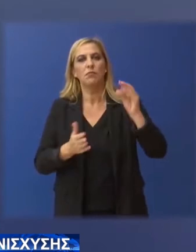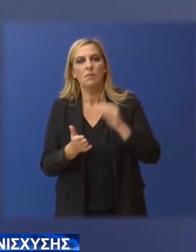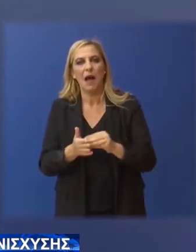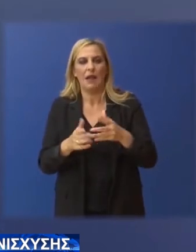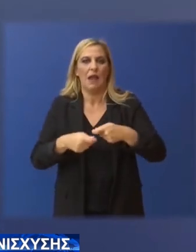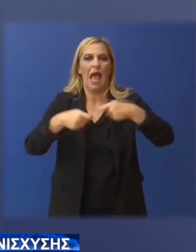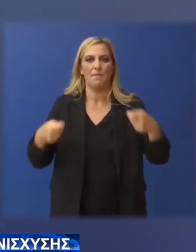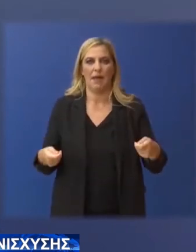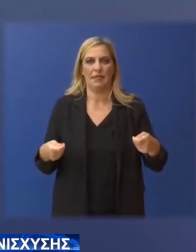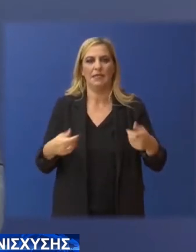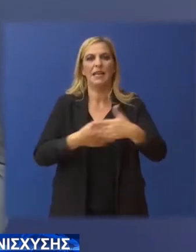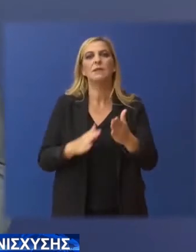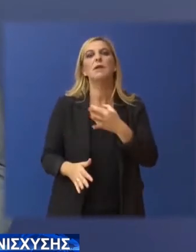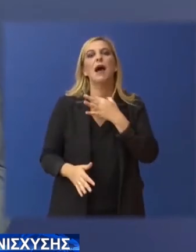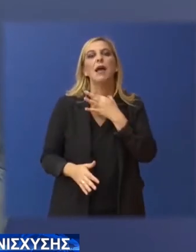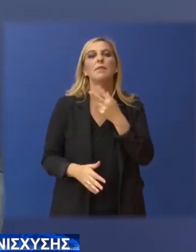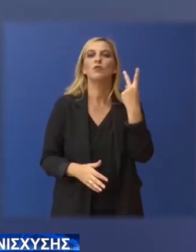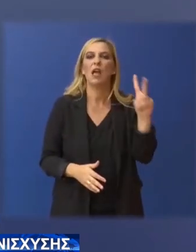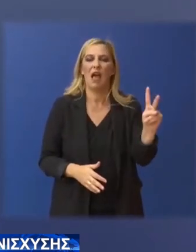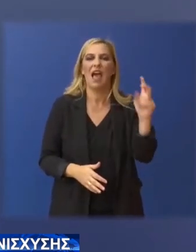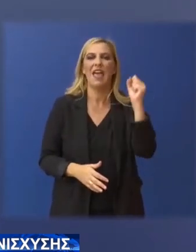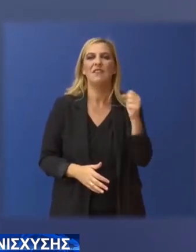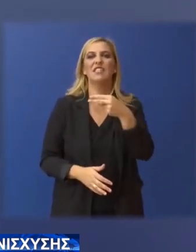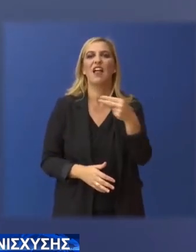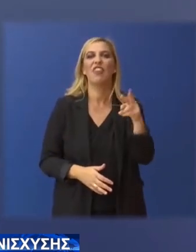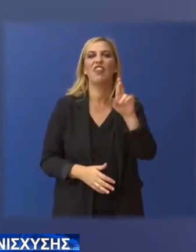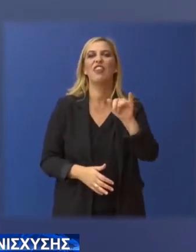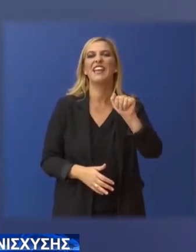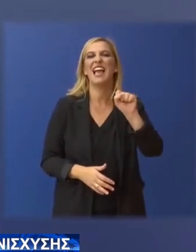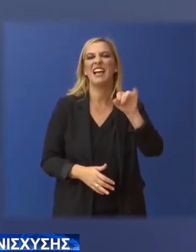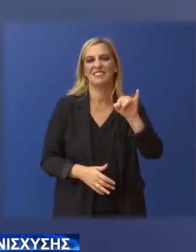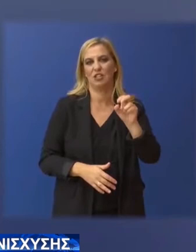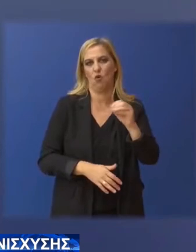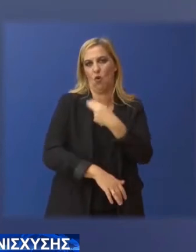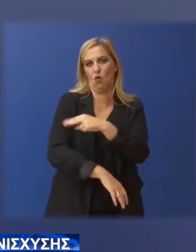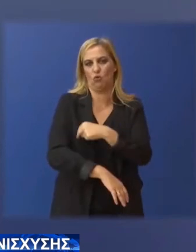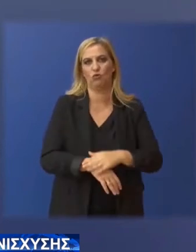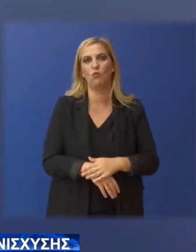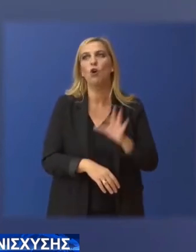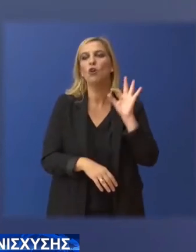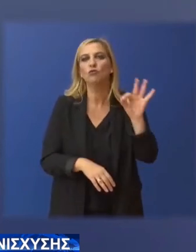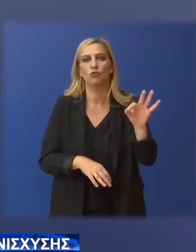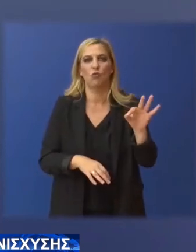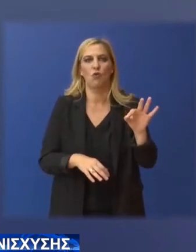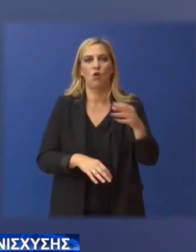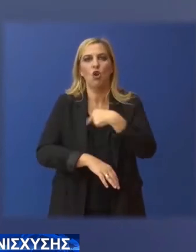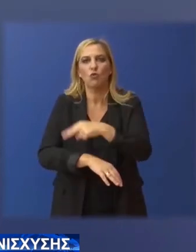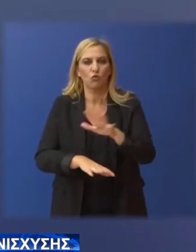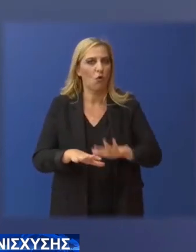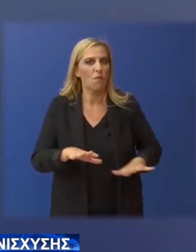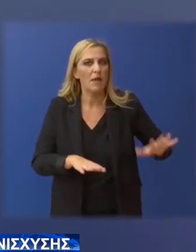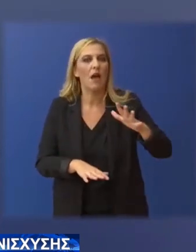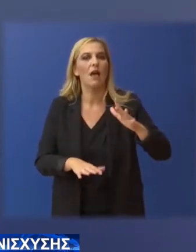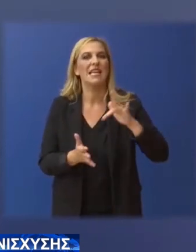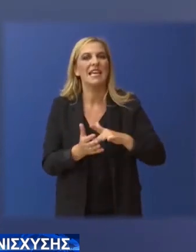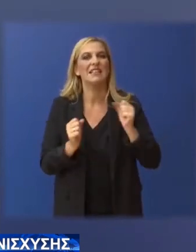νέα πρότυπα του τμήματος επειγόντων περιστατικών του Θριάσιου Νοσοκομείου, στο πλαίσιο του σχεδίου εξυγχρονισμού και ανακαίνησης των νοσοκομείων και